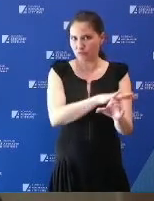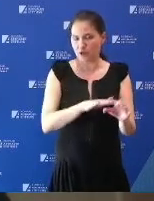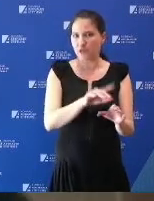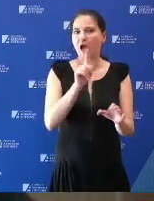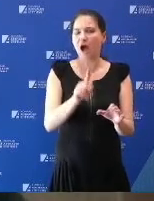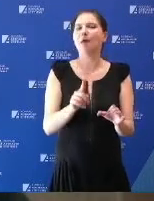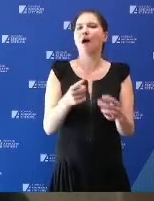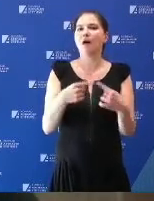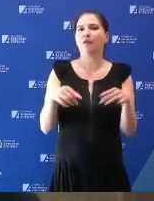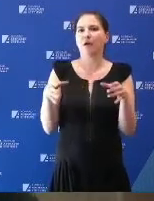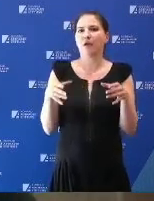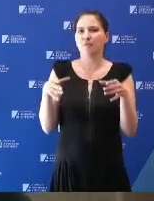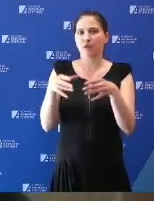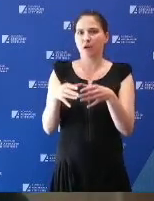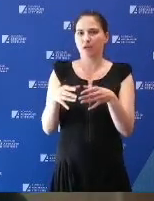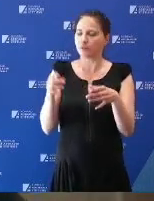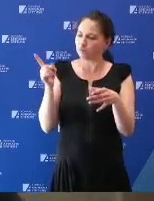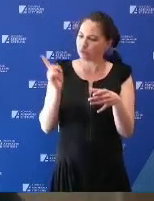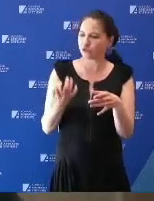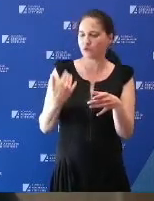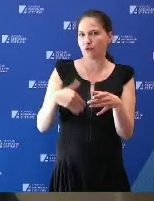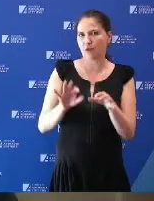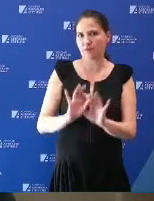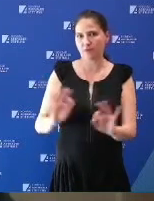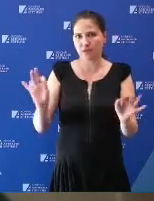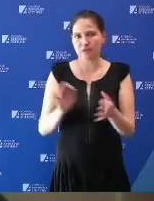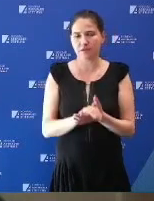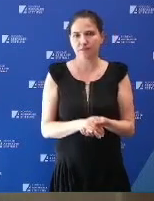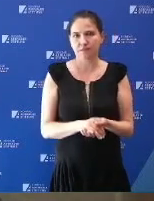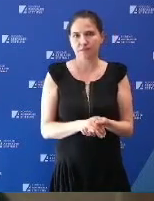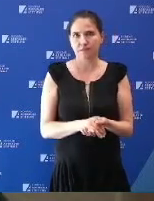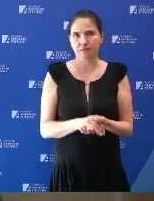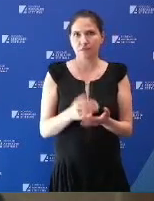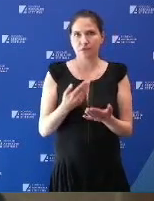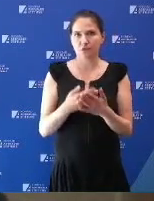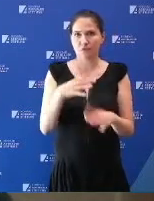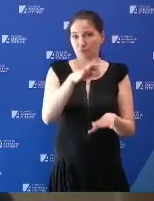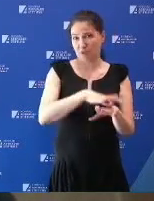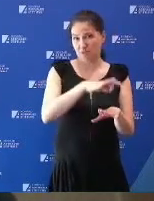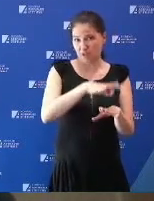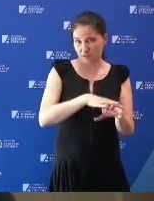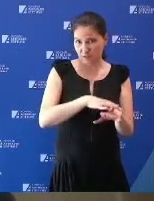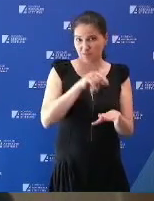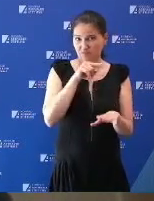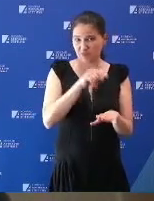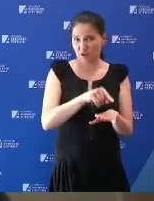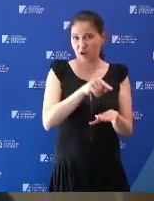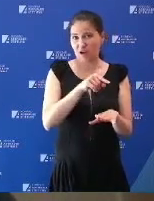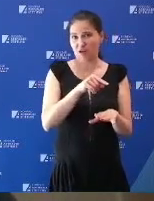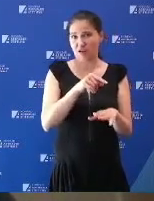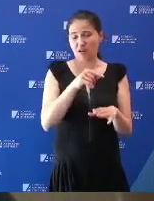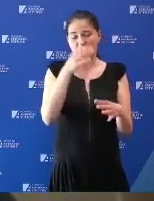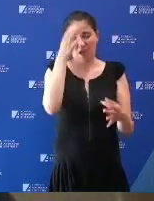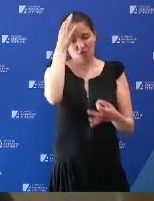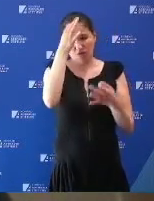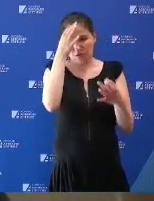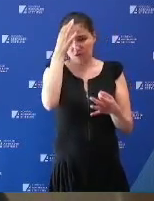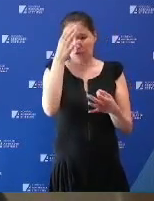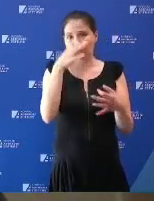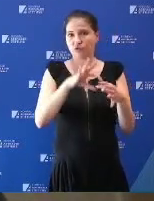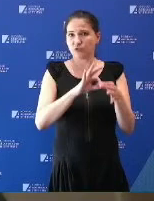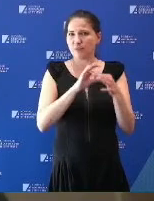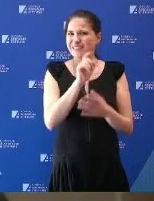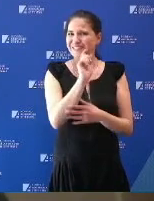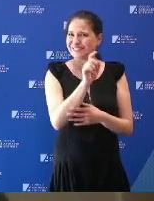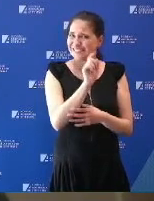besser werden können. Wenn ich zum Beispiel an die Branche Medizin denke und was da für Innovationen auch gerade mit Digitalisierung und